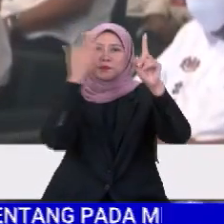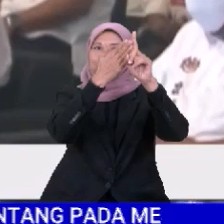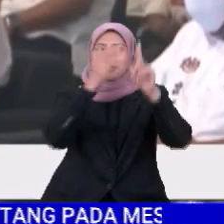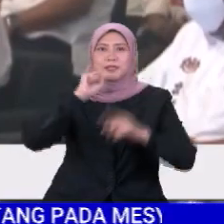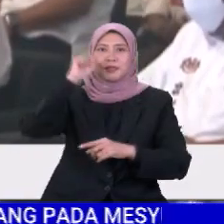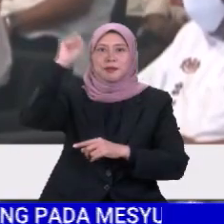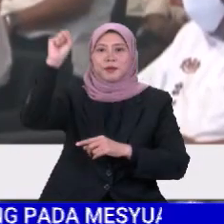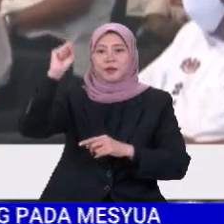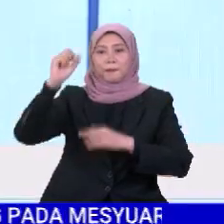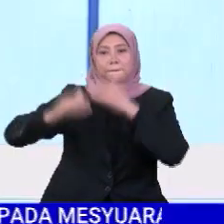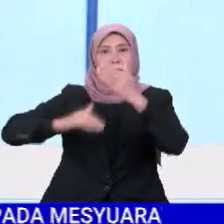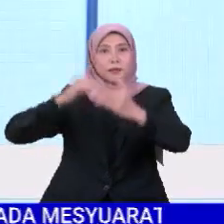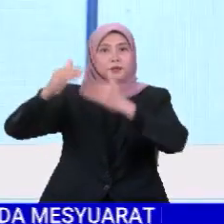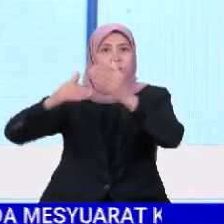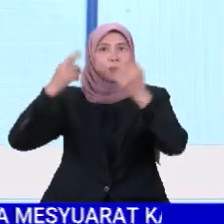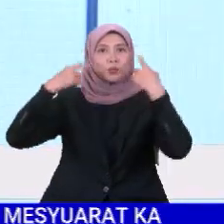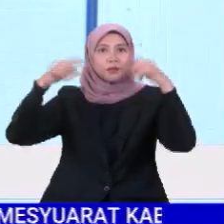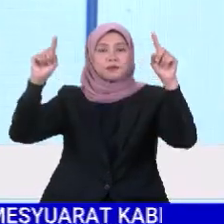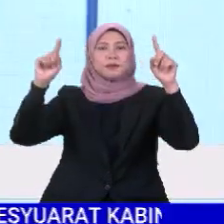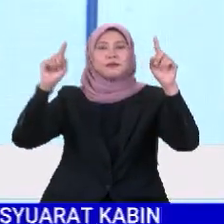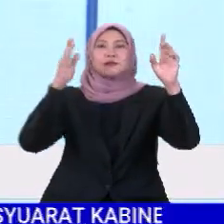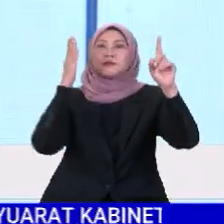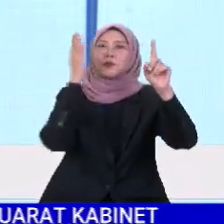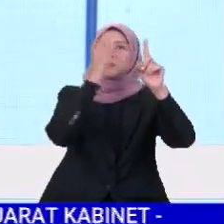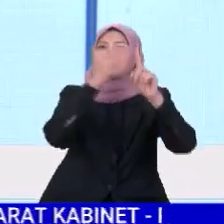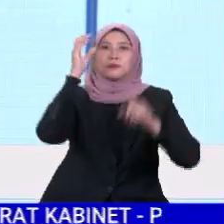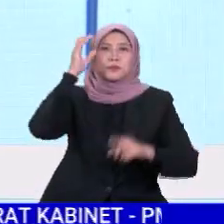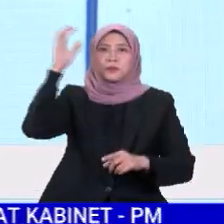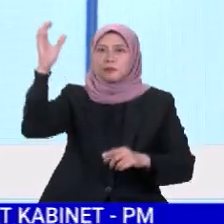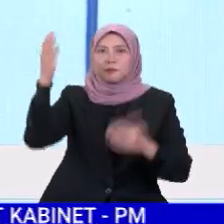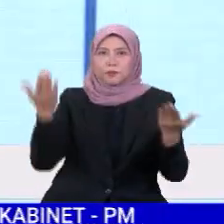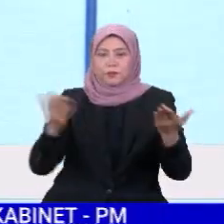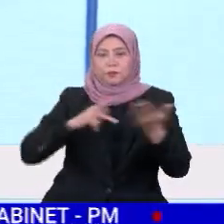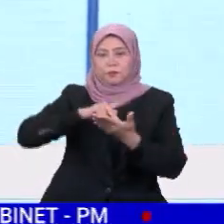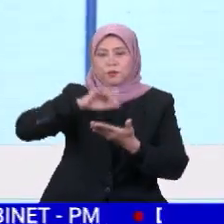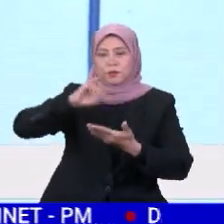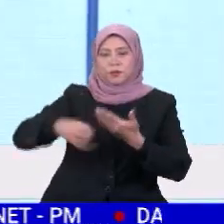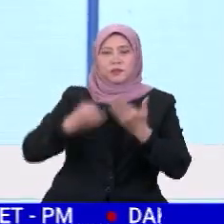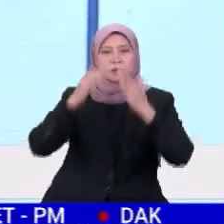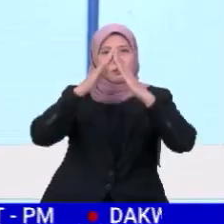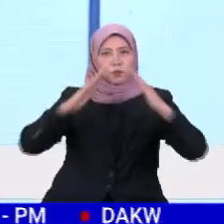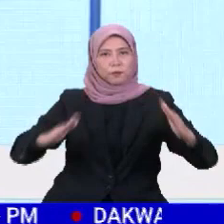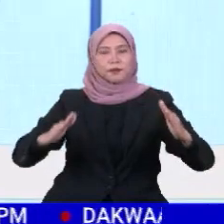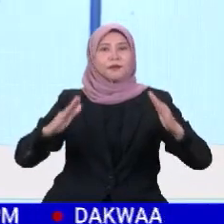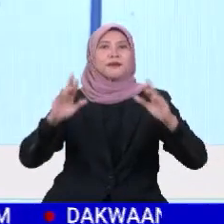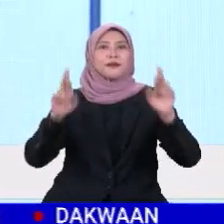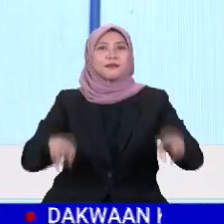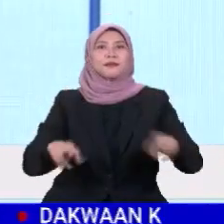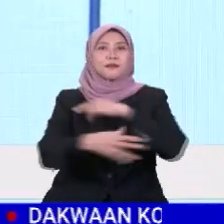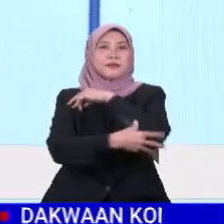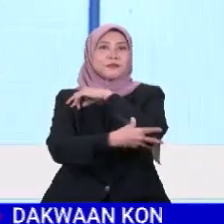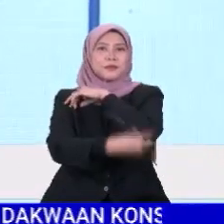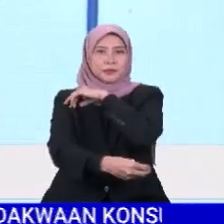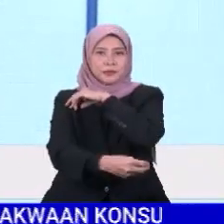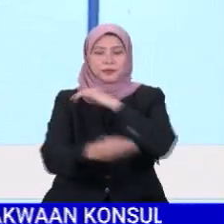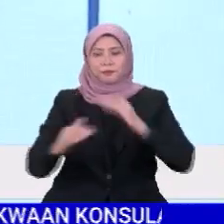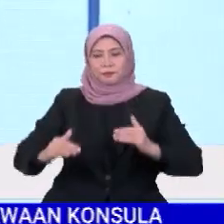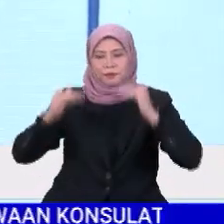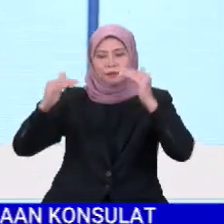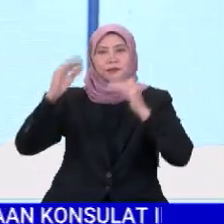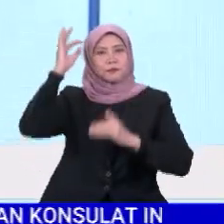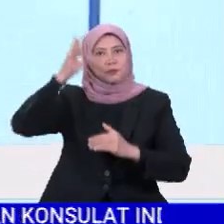Sabah Maju Jaya yang berkonsepkan projek perumahan rakyat termiskin di peringkat